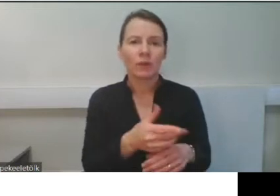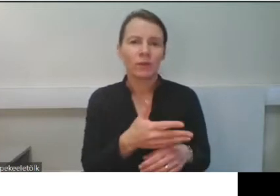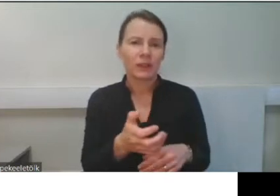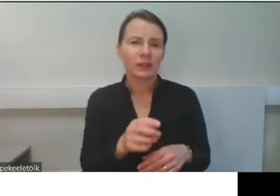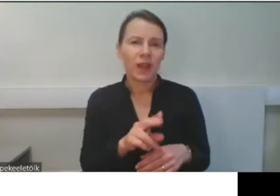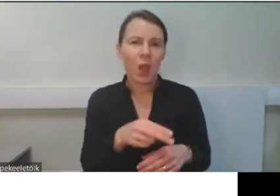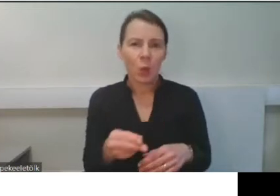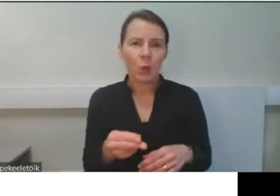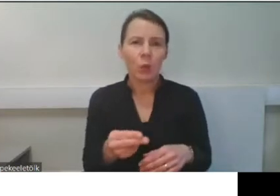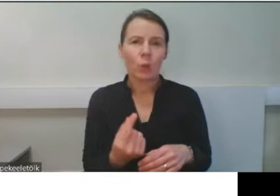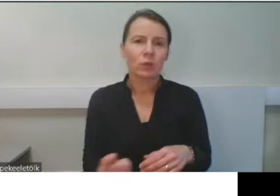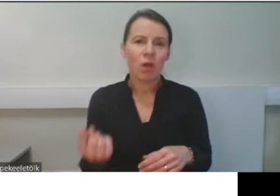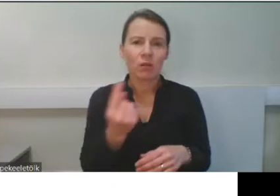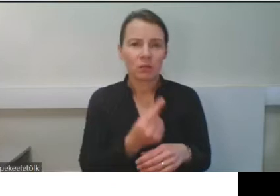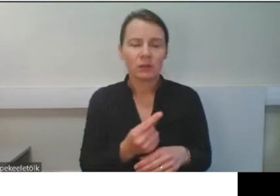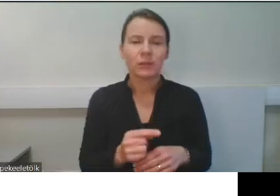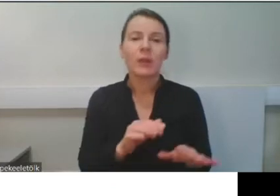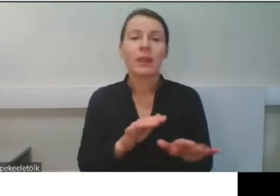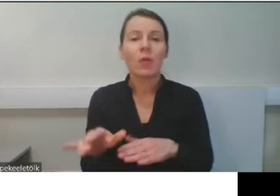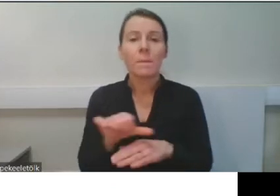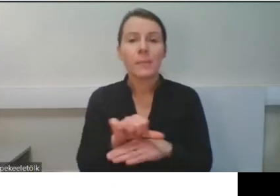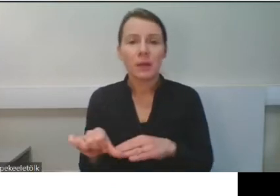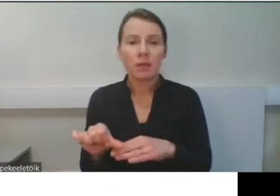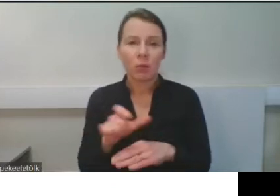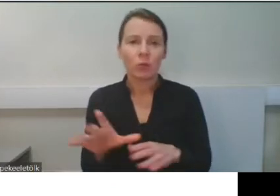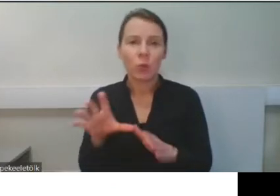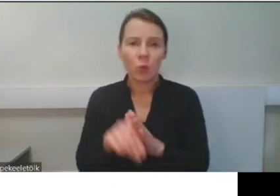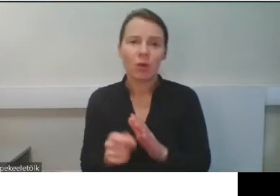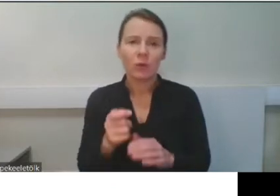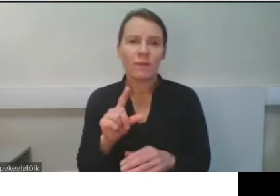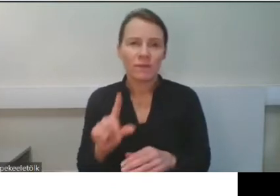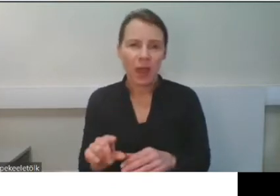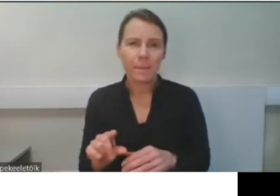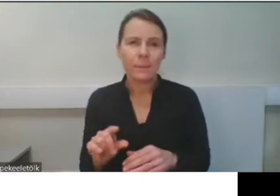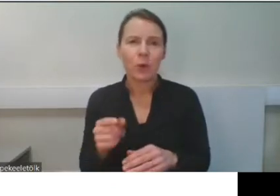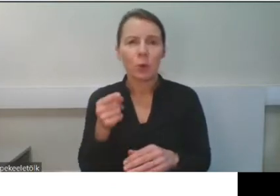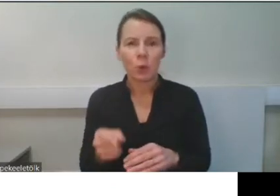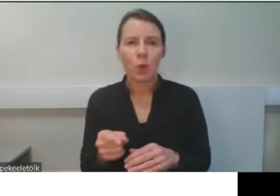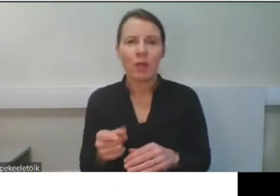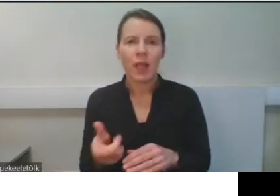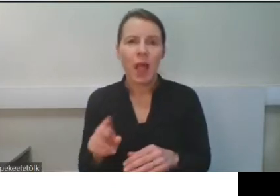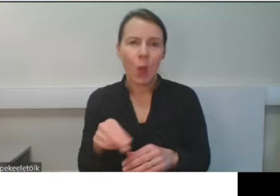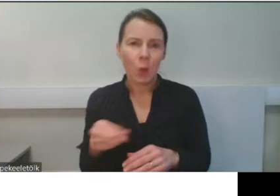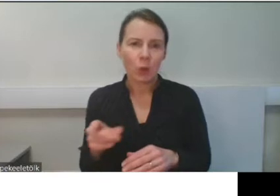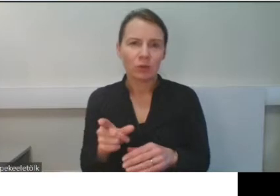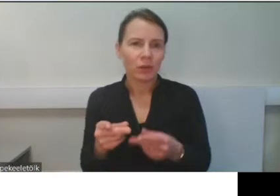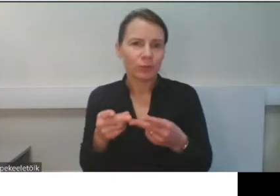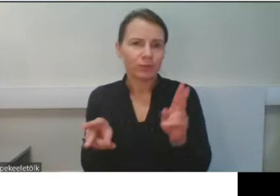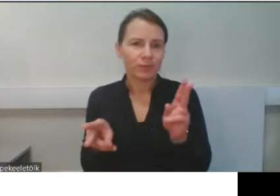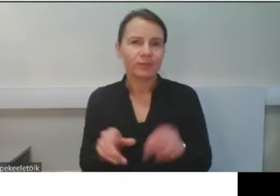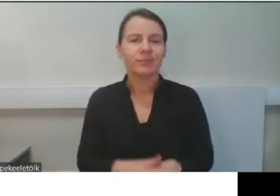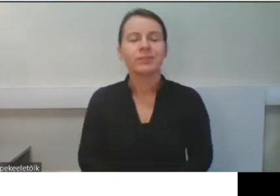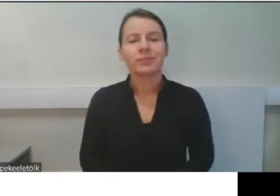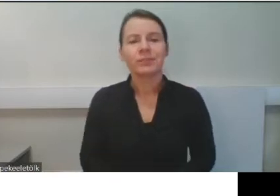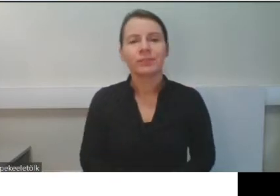et Statistikaamet ei ole näiteks lisanud siia vähenenud töövõimega inimesi, et on veel vana nimetusega töövõime